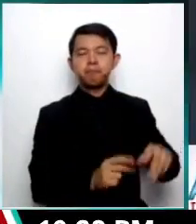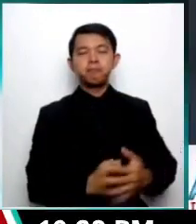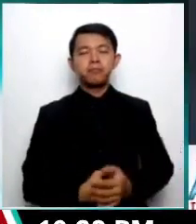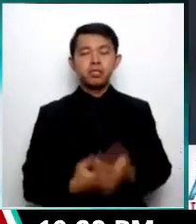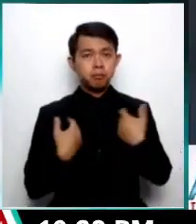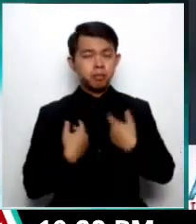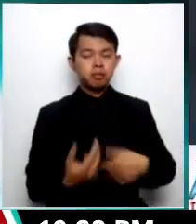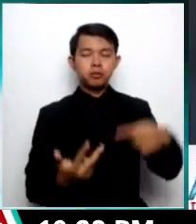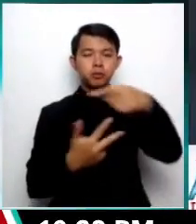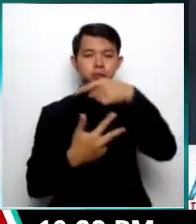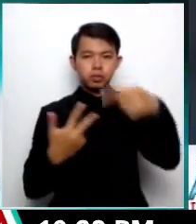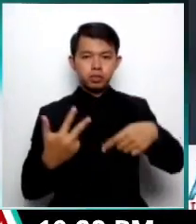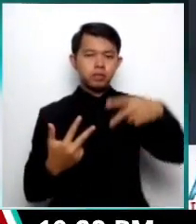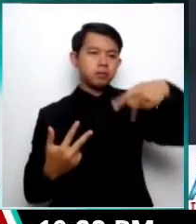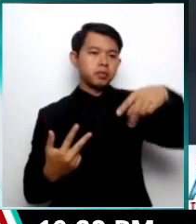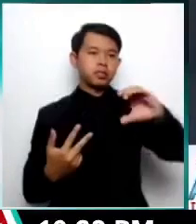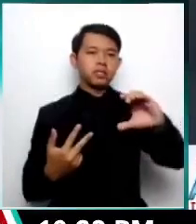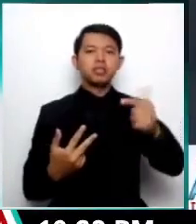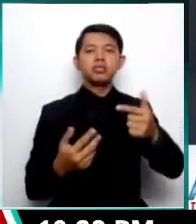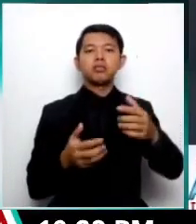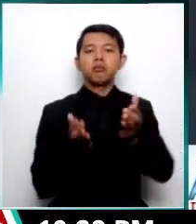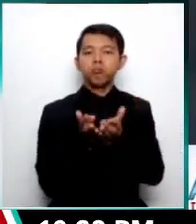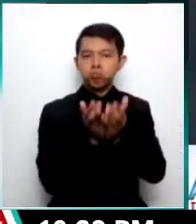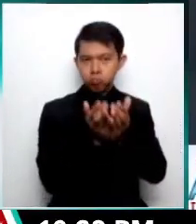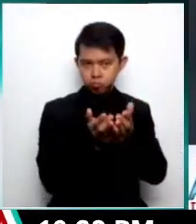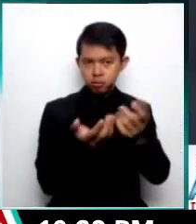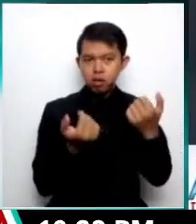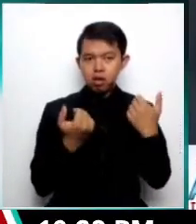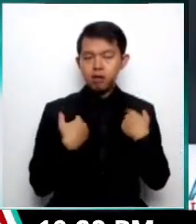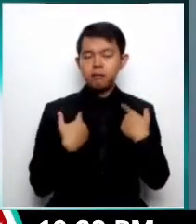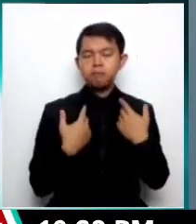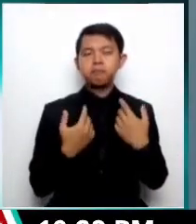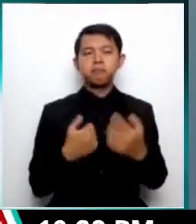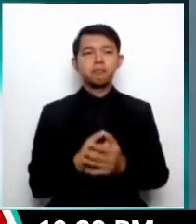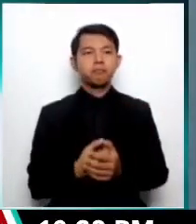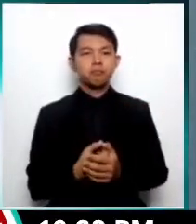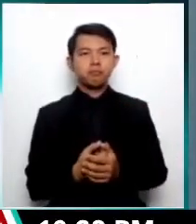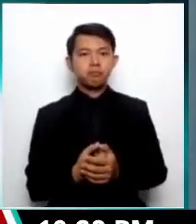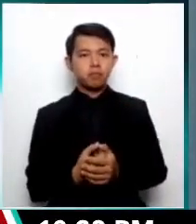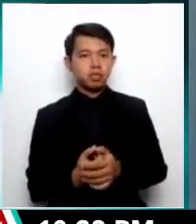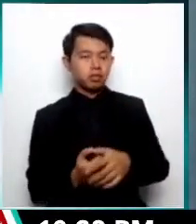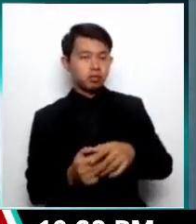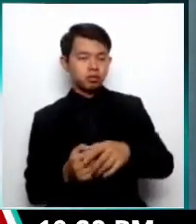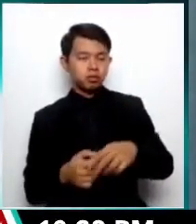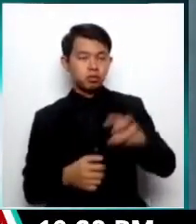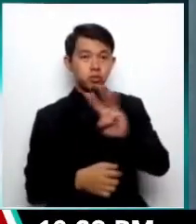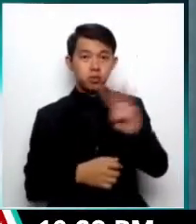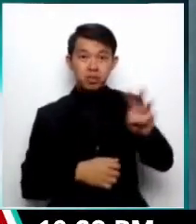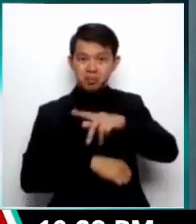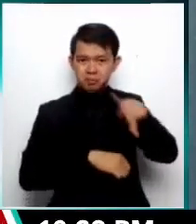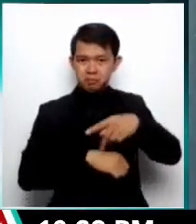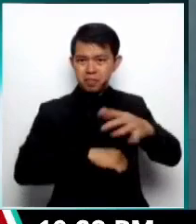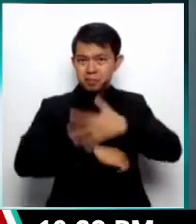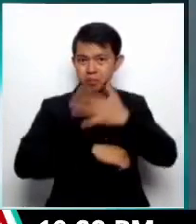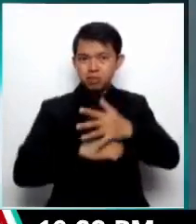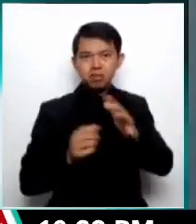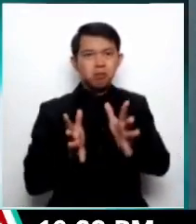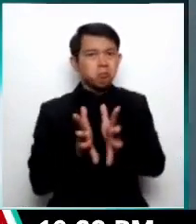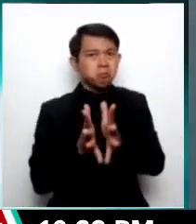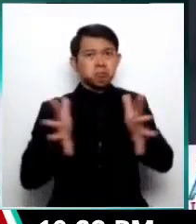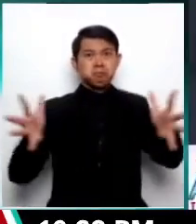Coast Guard vessels na nandyan. Mm-hmm. And kung gaano kalawak ang West Philippine Sea, you cannot expect na